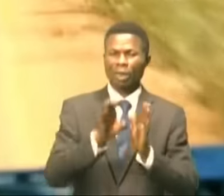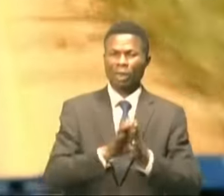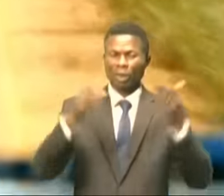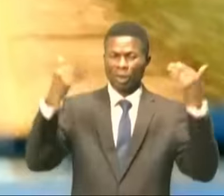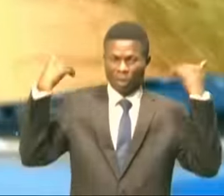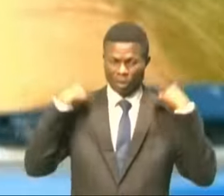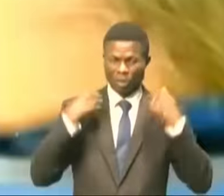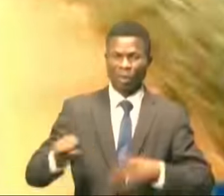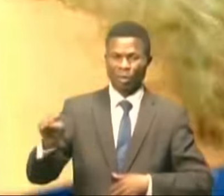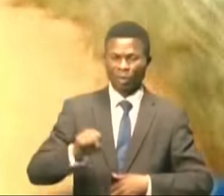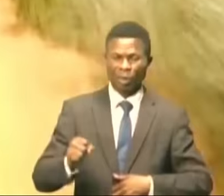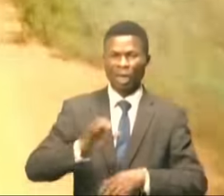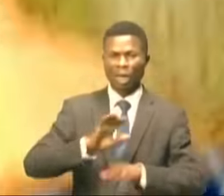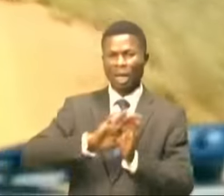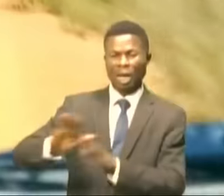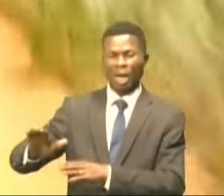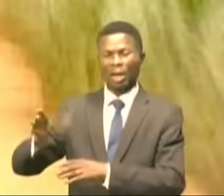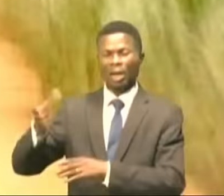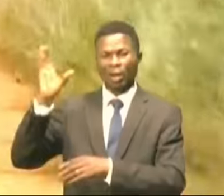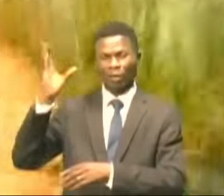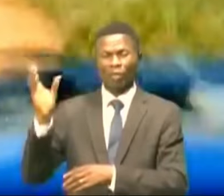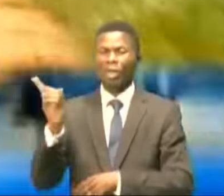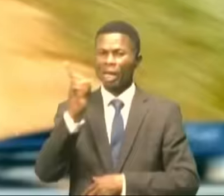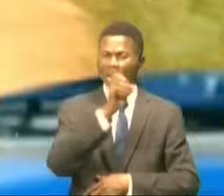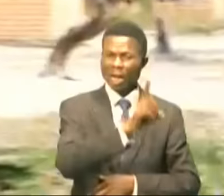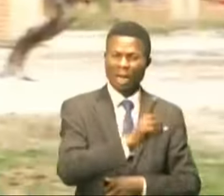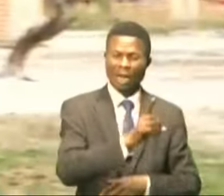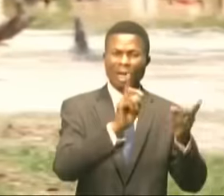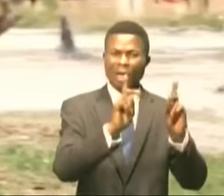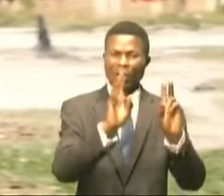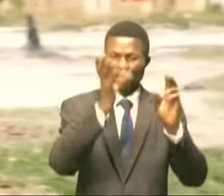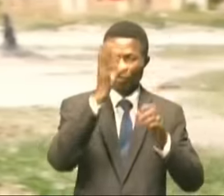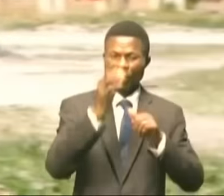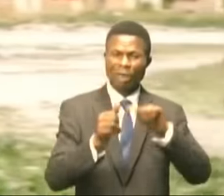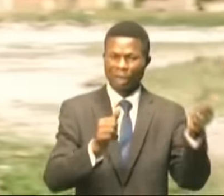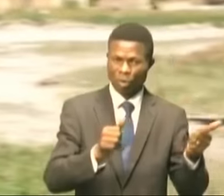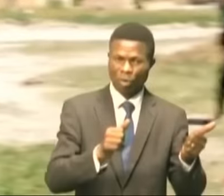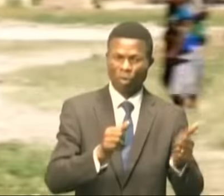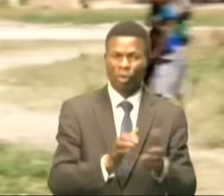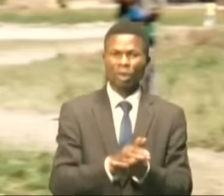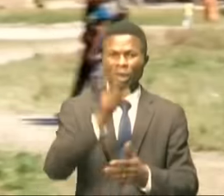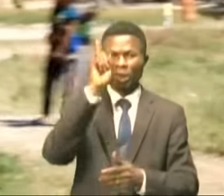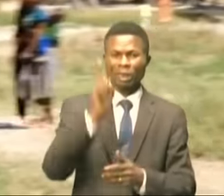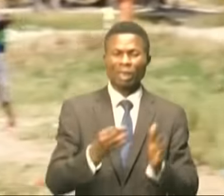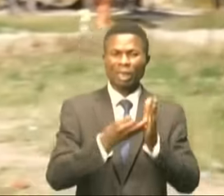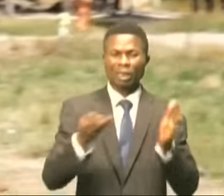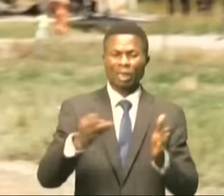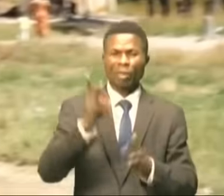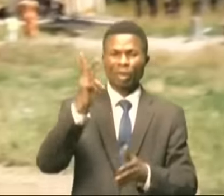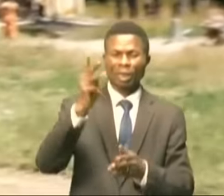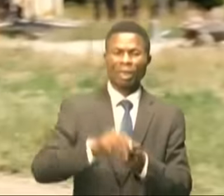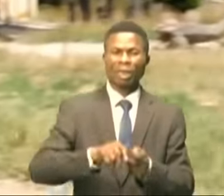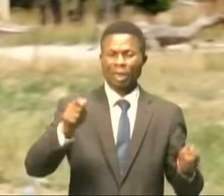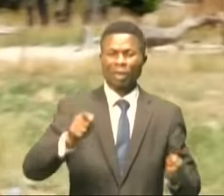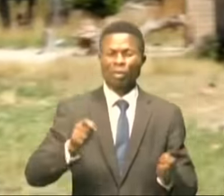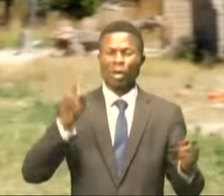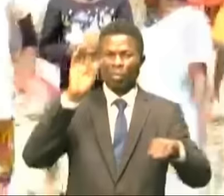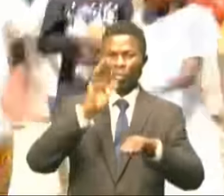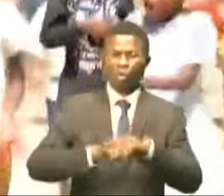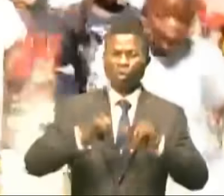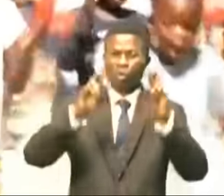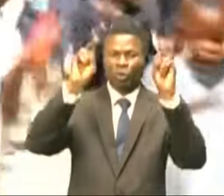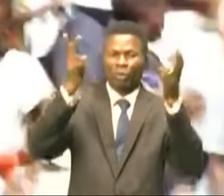l'entité a quitté son chef-lieu Msokantanda vers les villages Namwana, localisé à plus de 170 km de la ville de Kolwezi. À l'entrée du